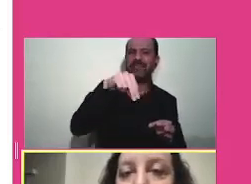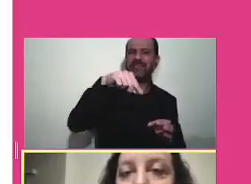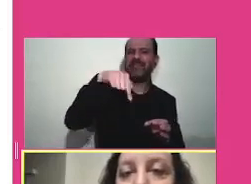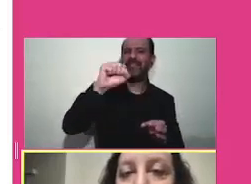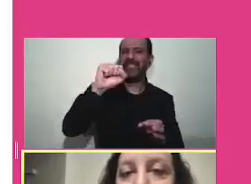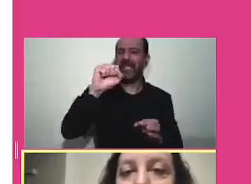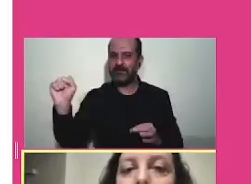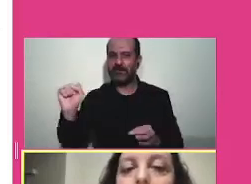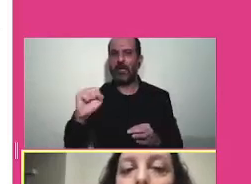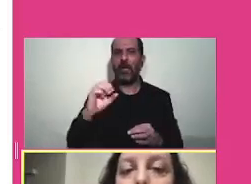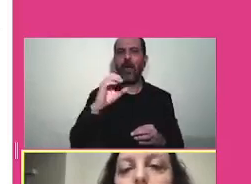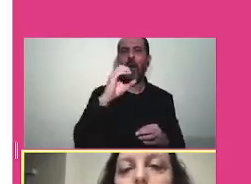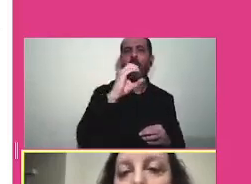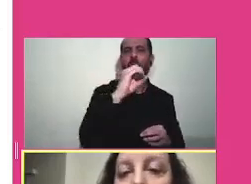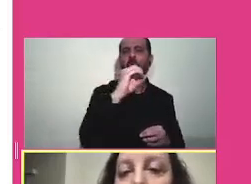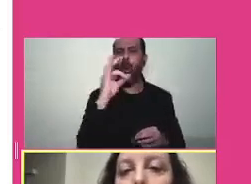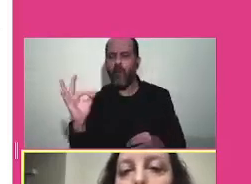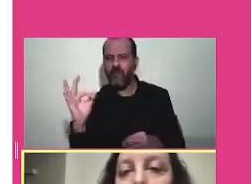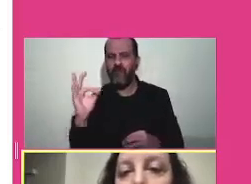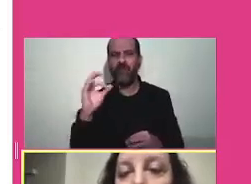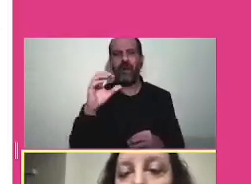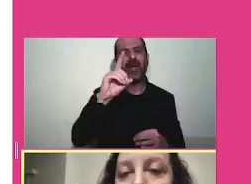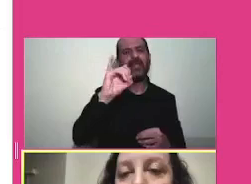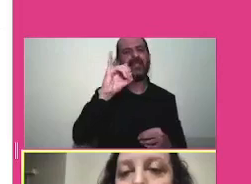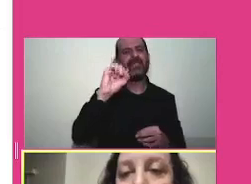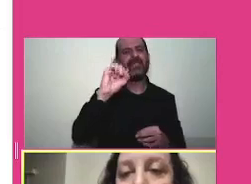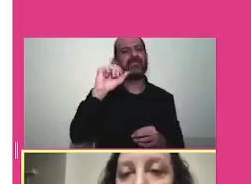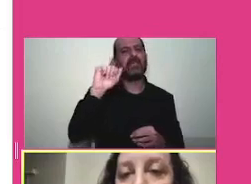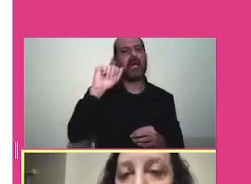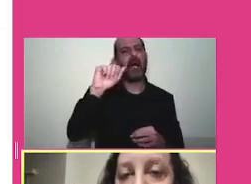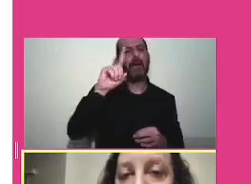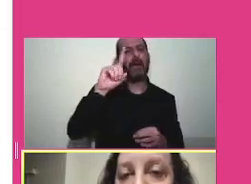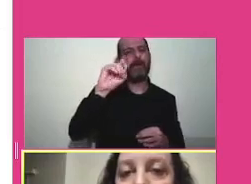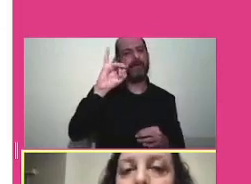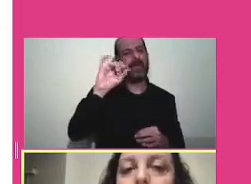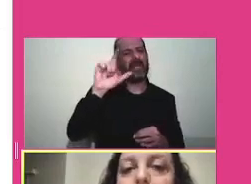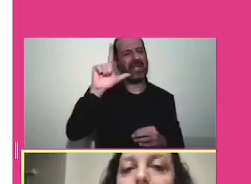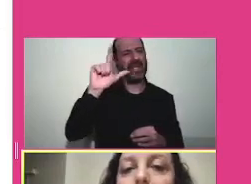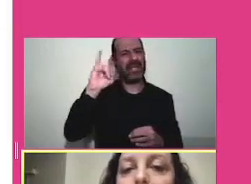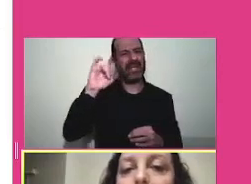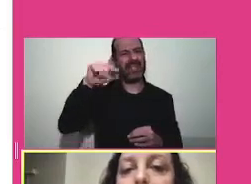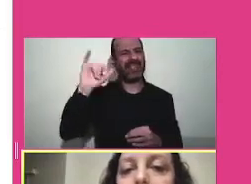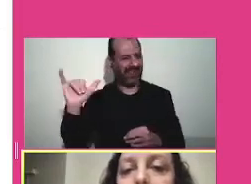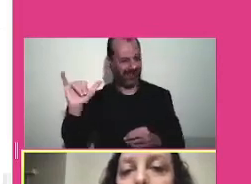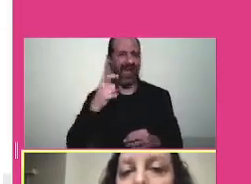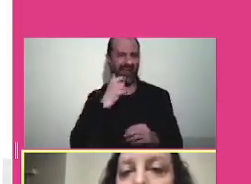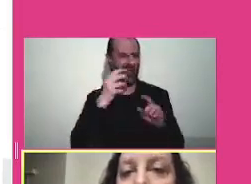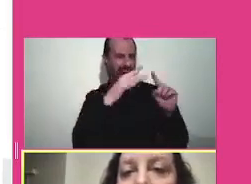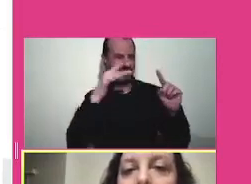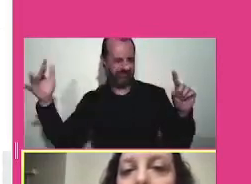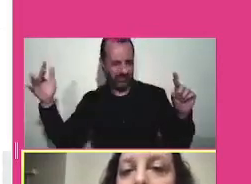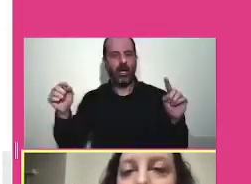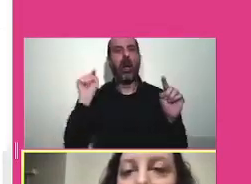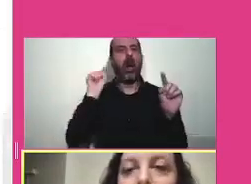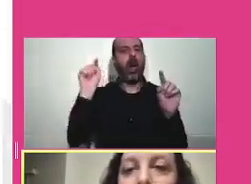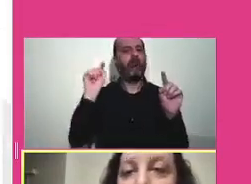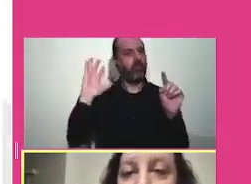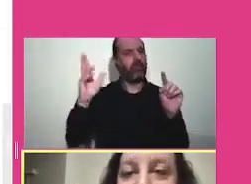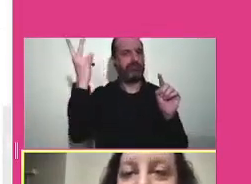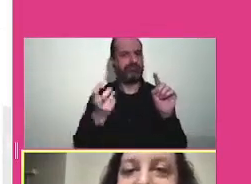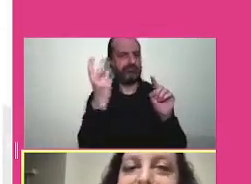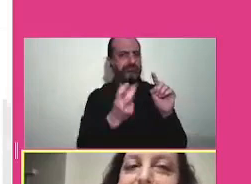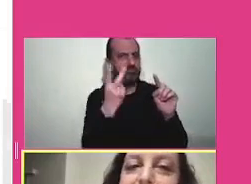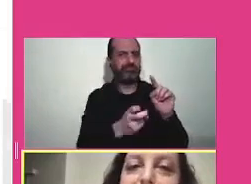υπάρχουν, που είναι αυτά τα μπλε, όλο το υλικό που δείξαμε προηγουμένως. είτε ξεχωριστά, είτε